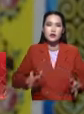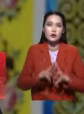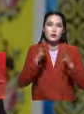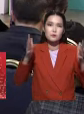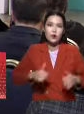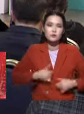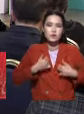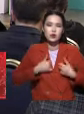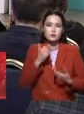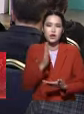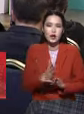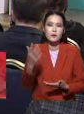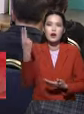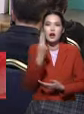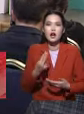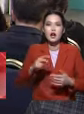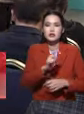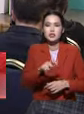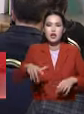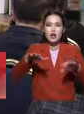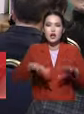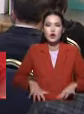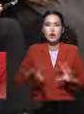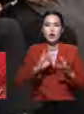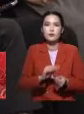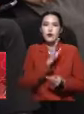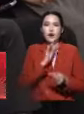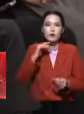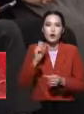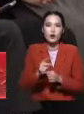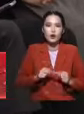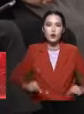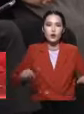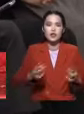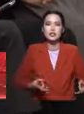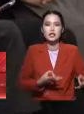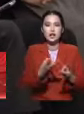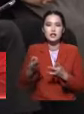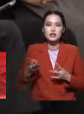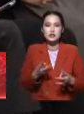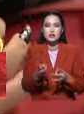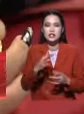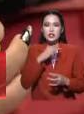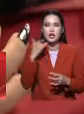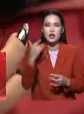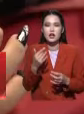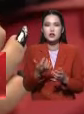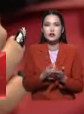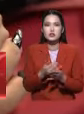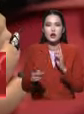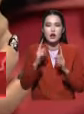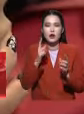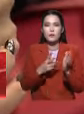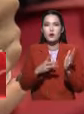қосады деп айтамын. Астана халқының 52% әйел, жергілікті атқарушы органда жұмыс істейтін келіншектердің үлесі 50%-дан асады. Оның